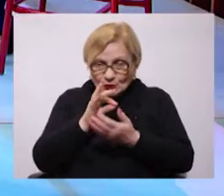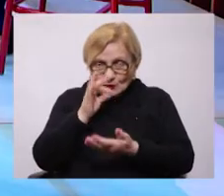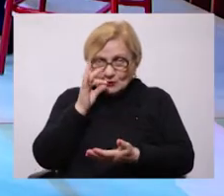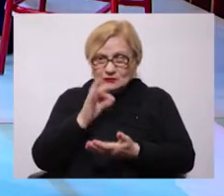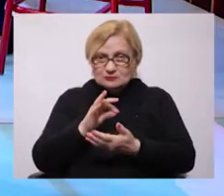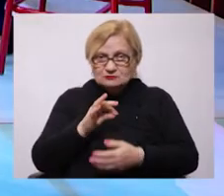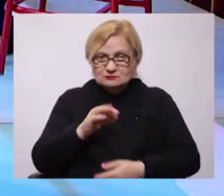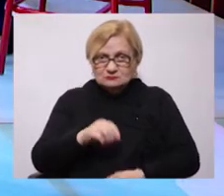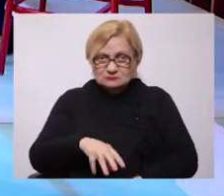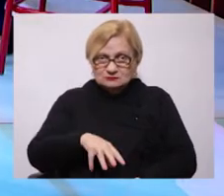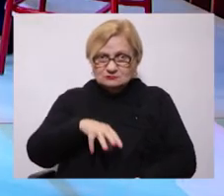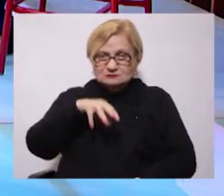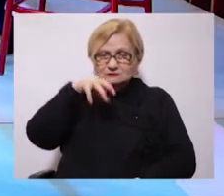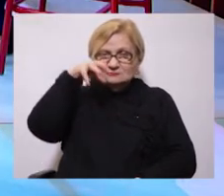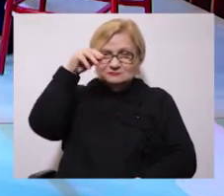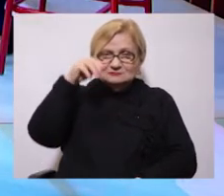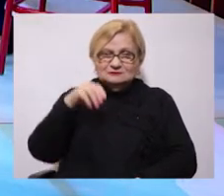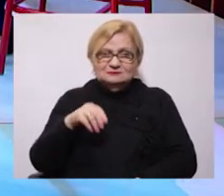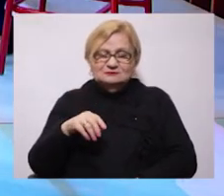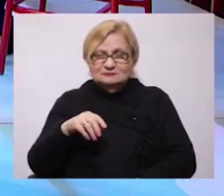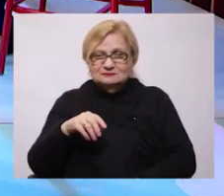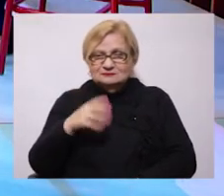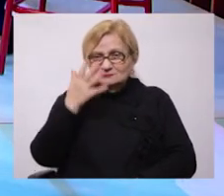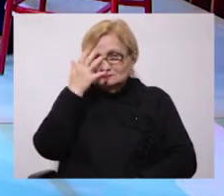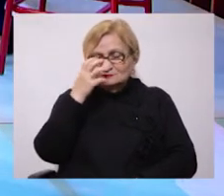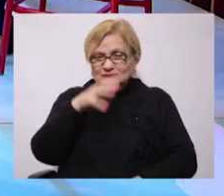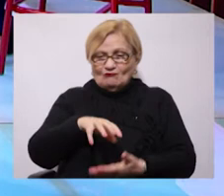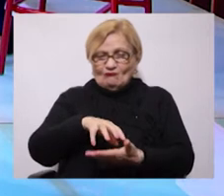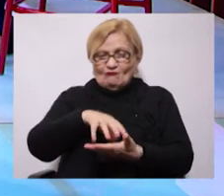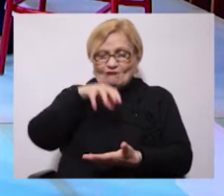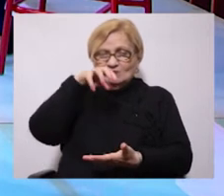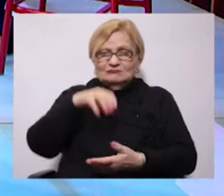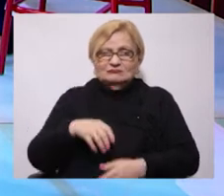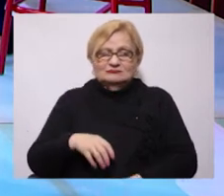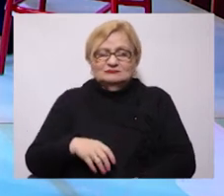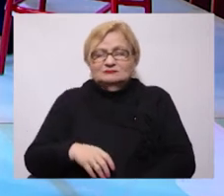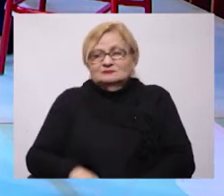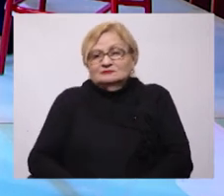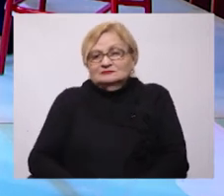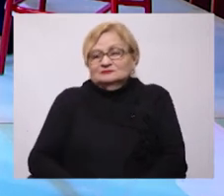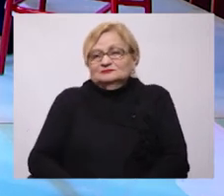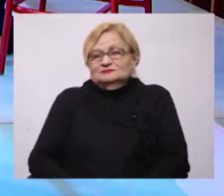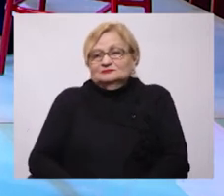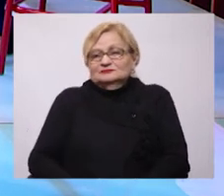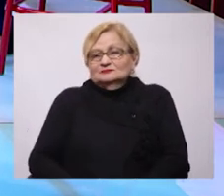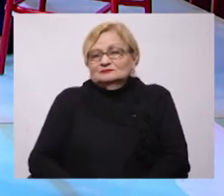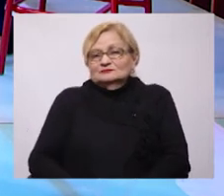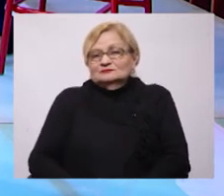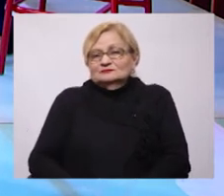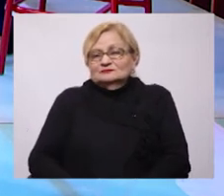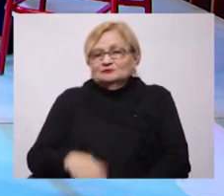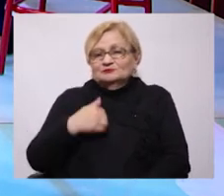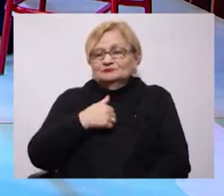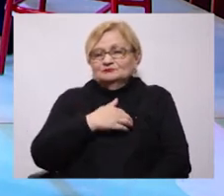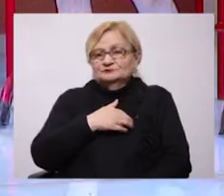შემდეგ ამოისუნთქოთ და თქვენი ნახატი მიეკრობა საწრუპს. აბა ვნახოთ ვინ აჯობებს. ა